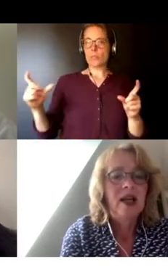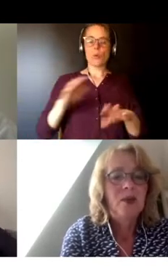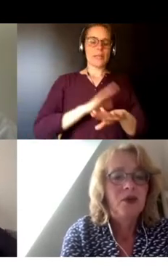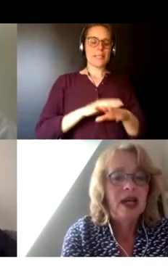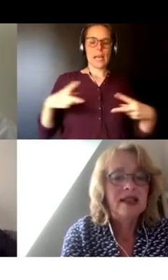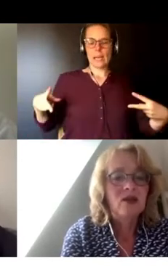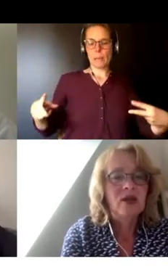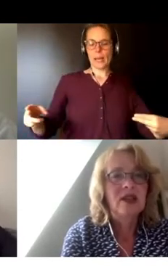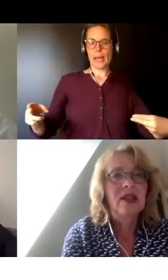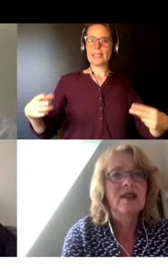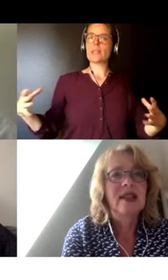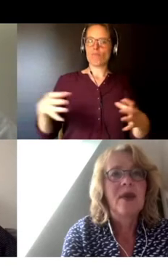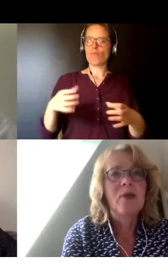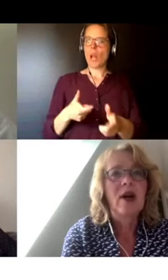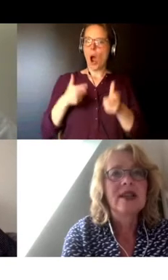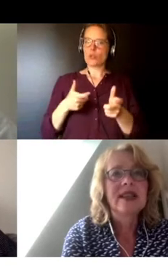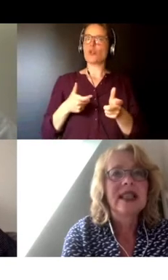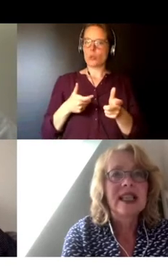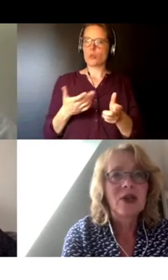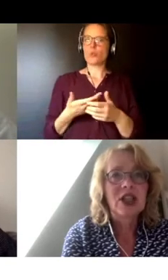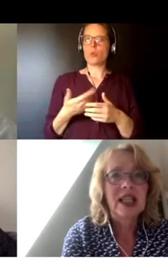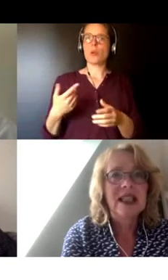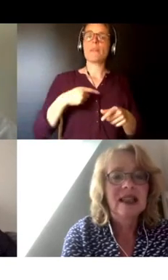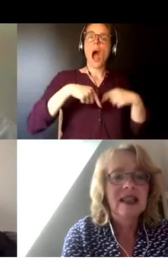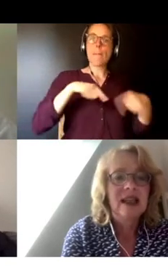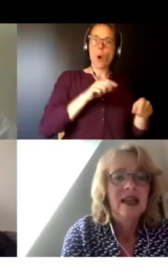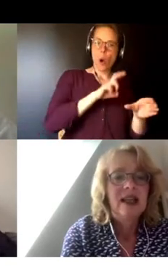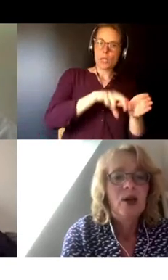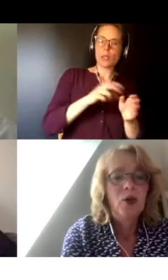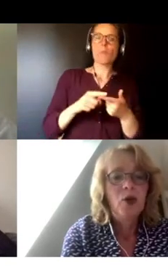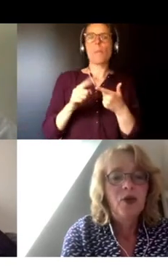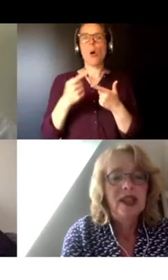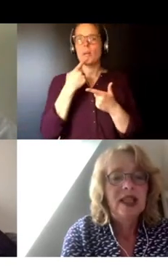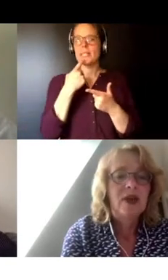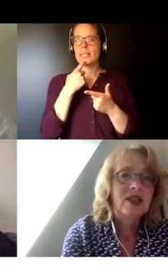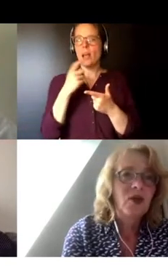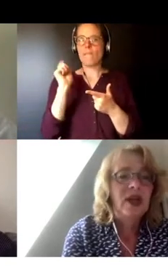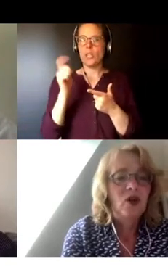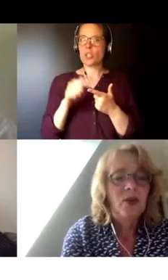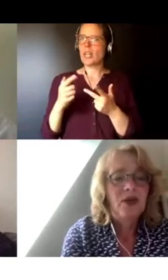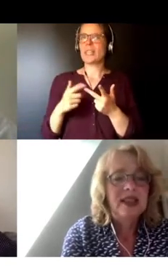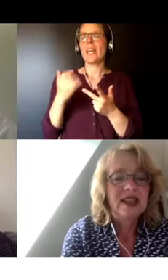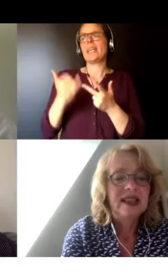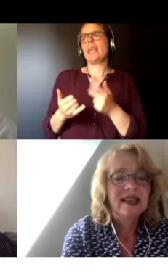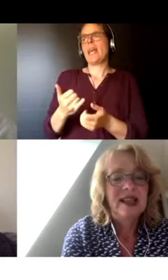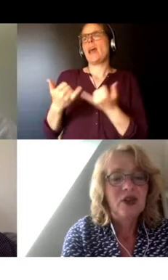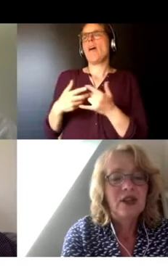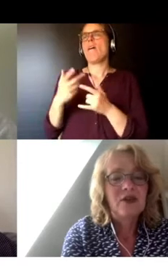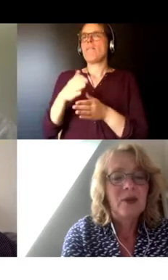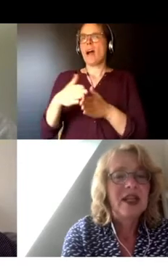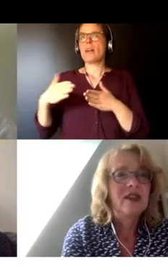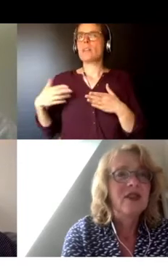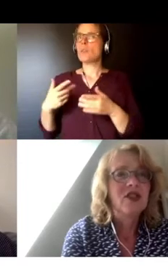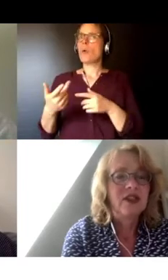Thema befasst und neben Abgeordneten sind da Sachverständige berufen. Je nach Fraktion werden Lobbyvertreterinnen